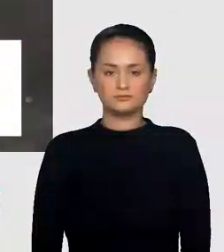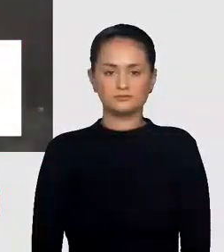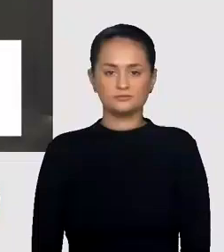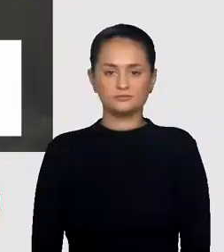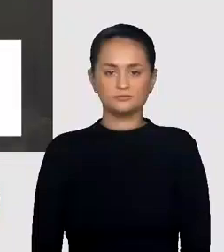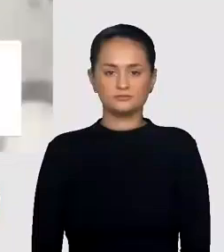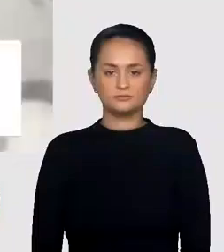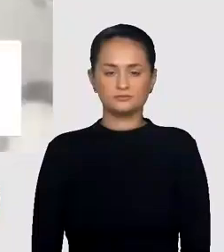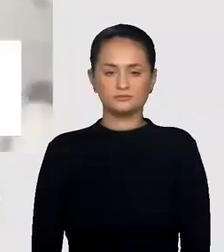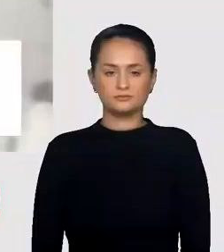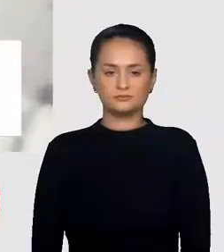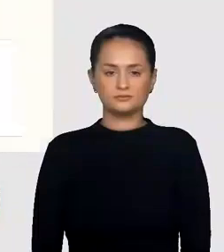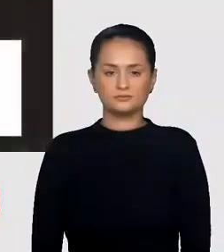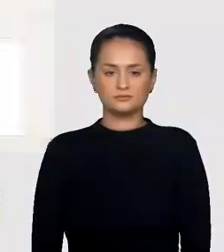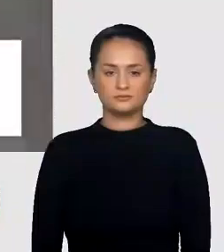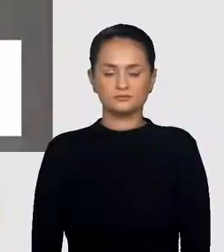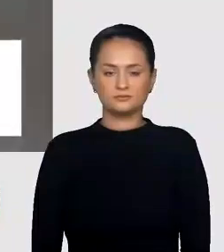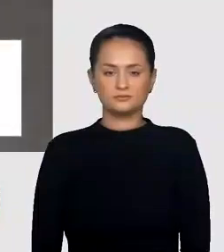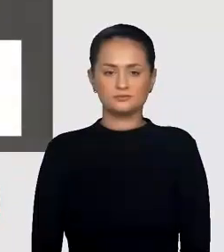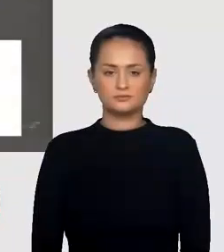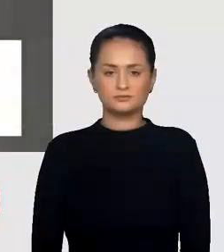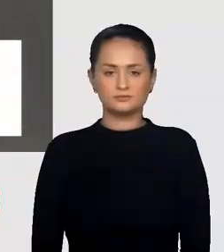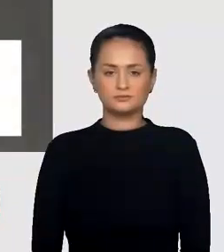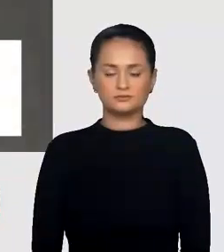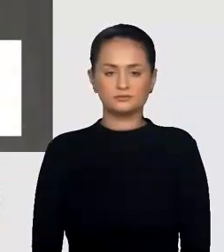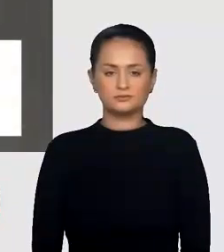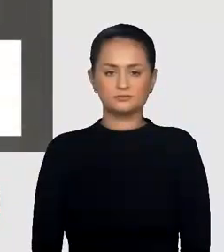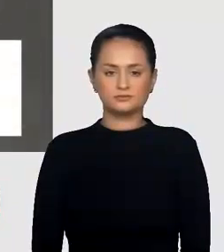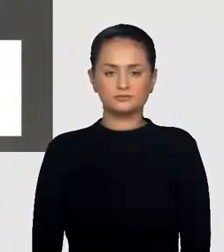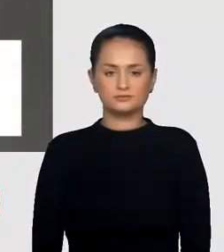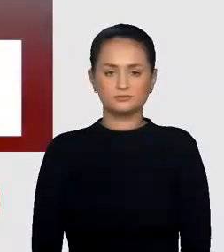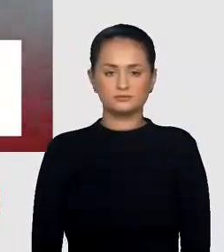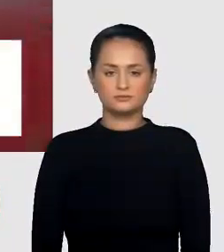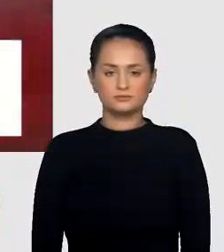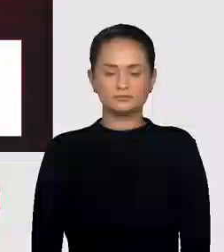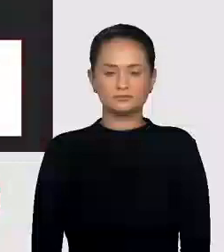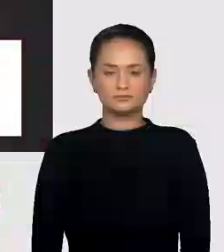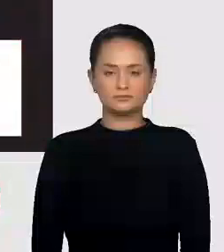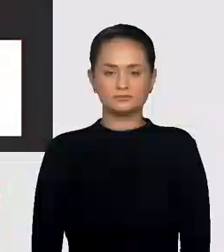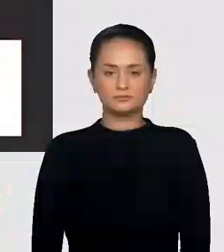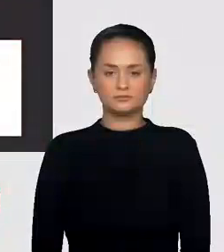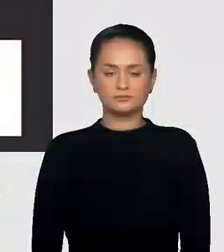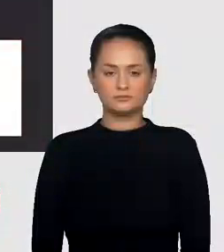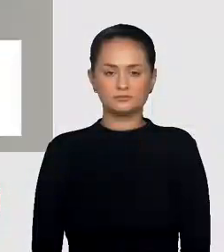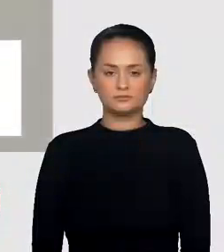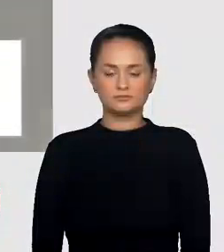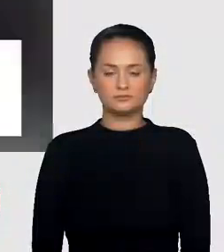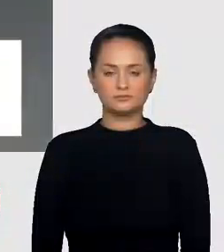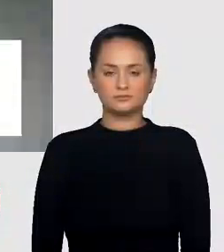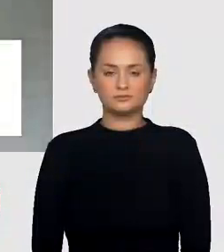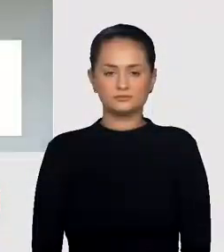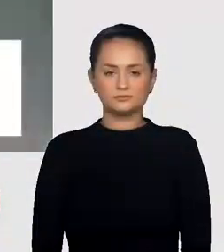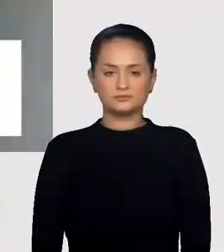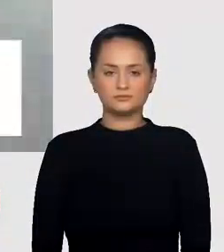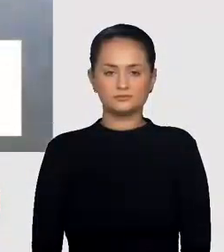rachete antitank au fost interceptate de sistemul de apărare aeriană Iron Dome. O rachetă a aterizat într-un oraș din nordul țării, însă